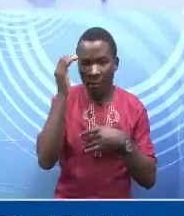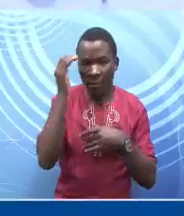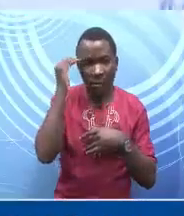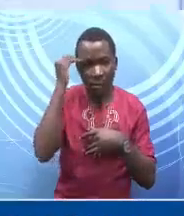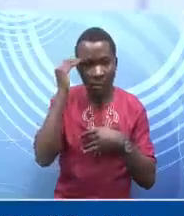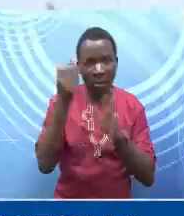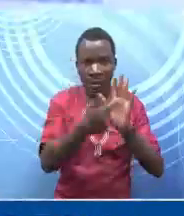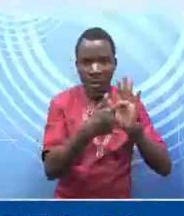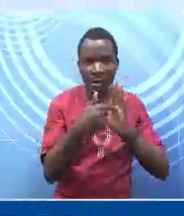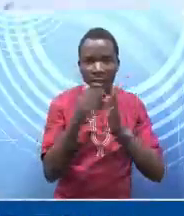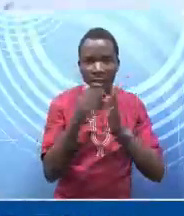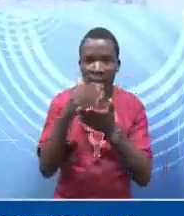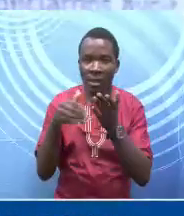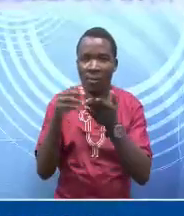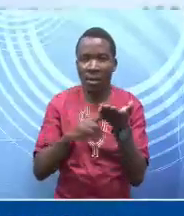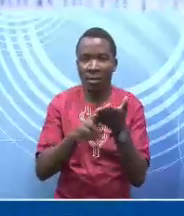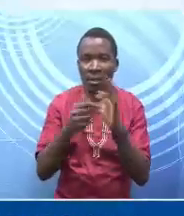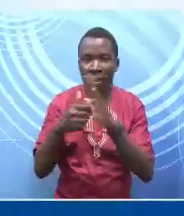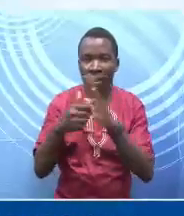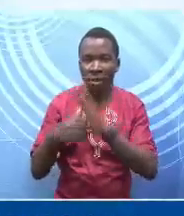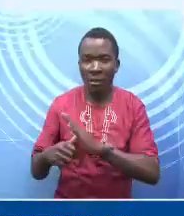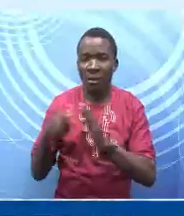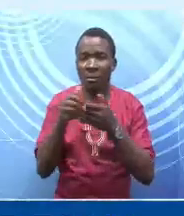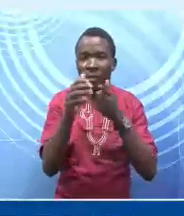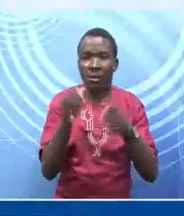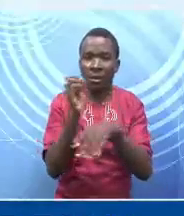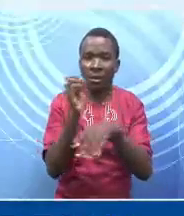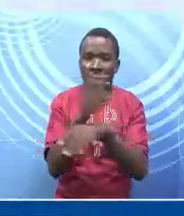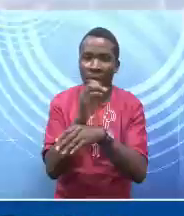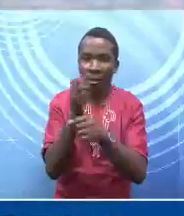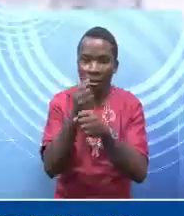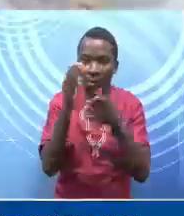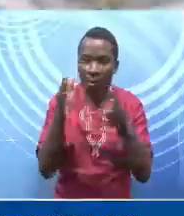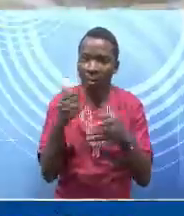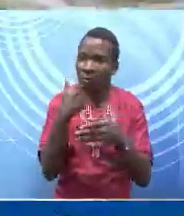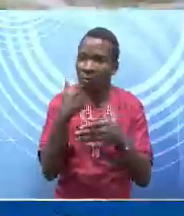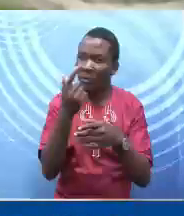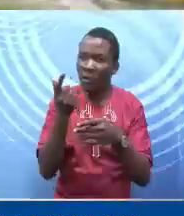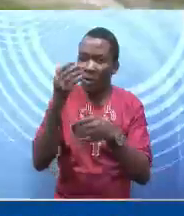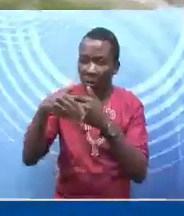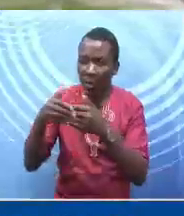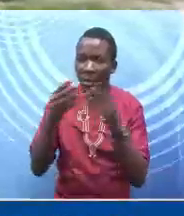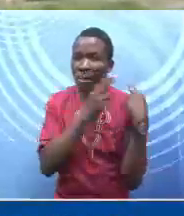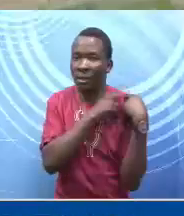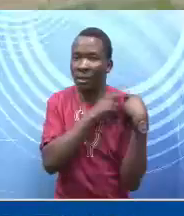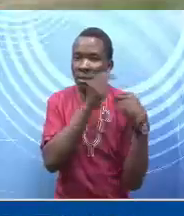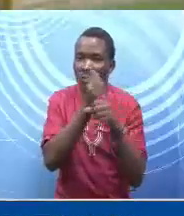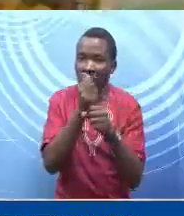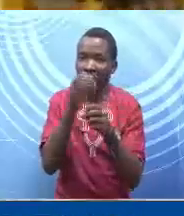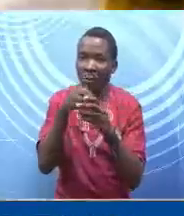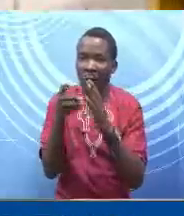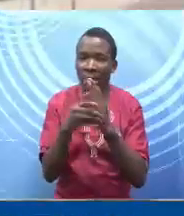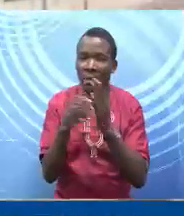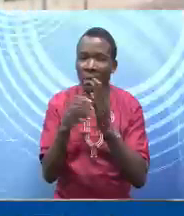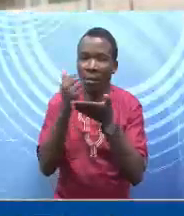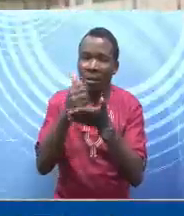no kuba hari umwe mu we yakoreshaga yahohoteye uyu muyobozi yagira inama uyu mukozi yo kwegera abashinzwe umurimo mu karere bakamufasha byakanga